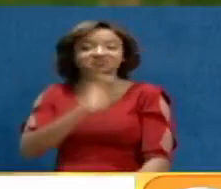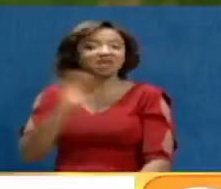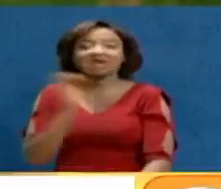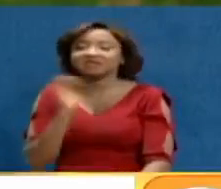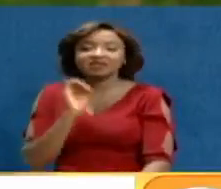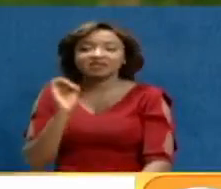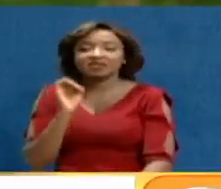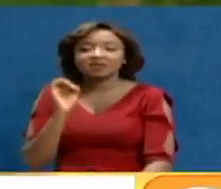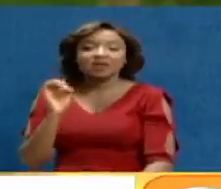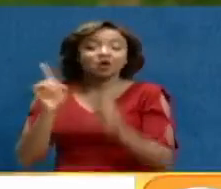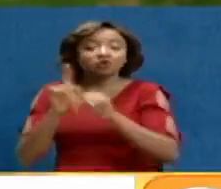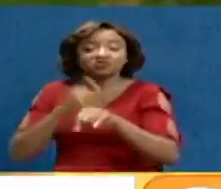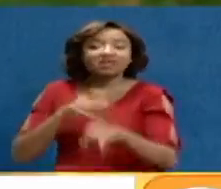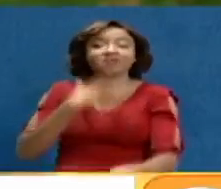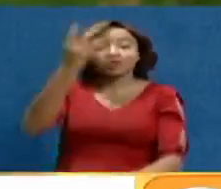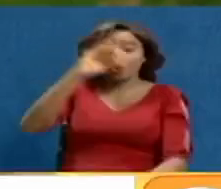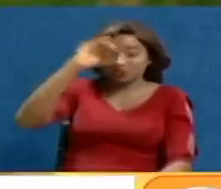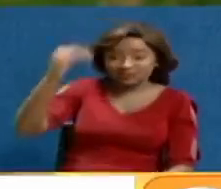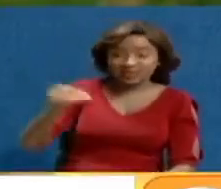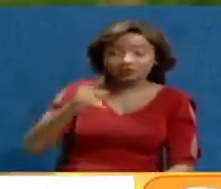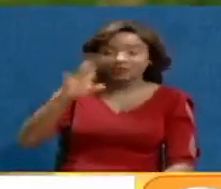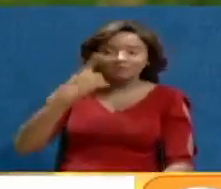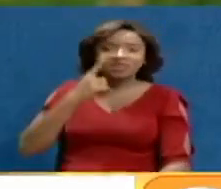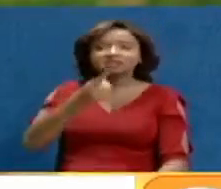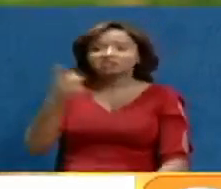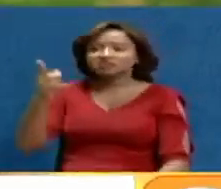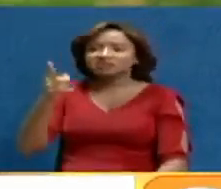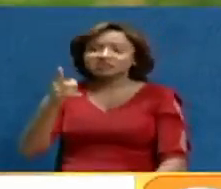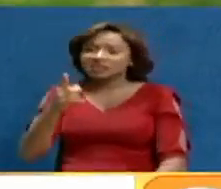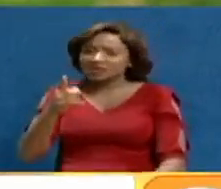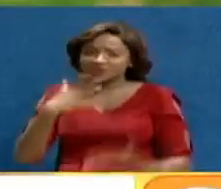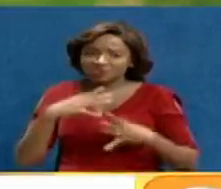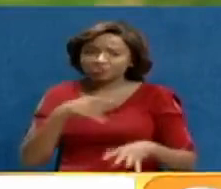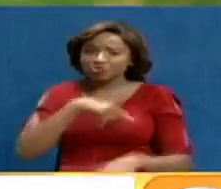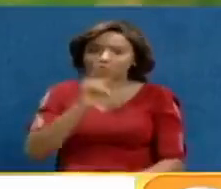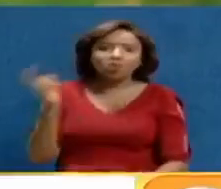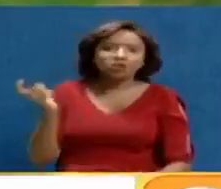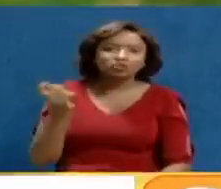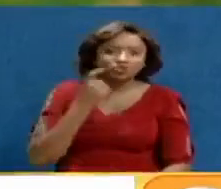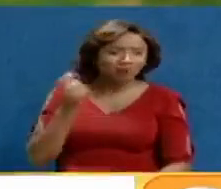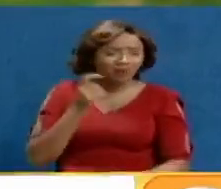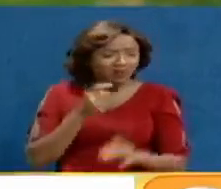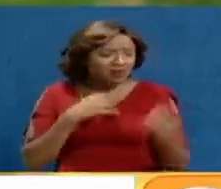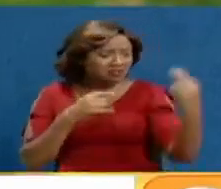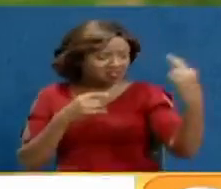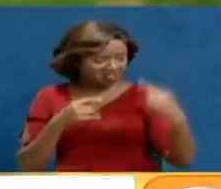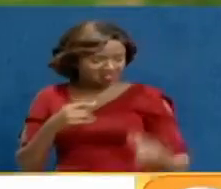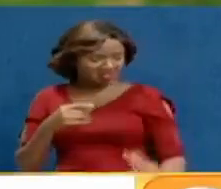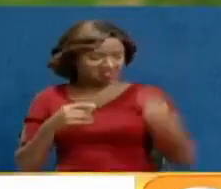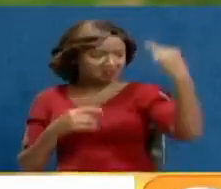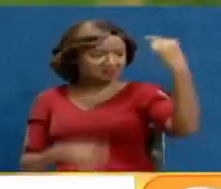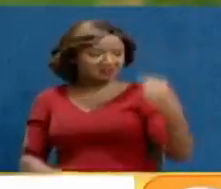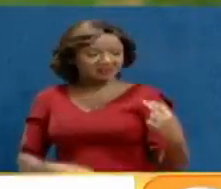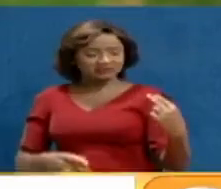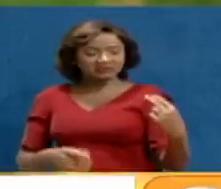kwanza. Mimi nimekaa bila kuenda, nilikuwa natuma watoto. Vile nilienda mara ya kwanza nikaona mtu ananiangalia,